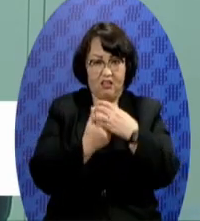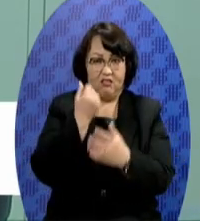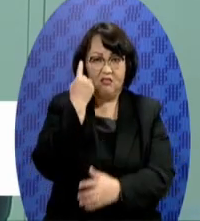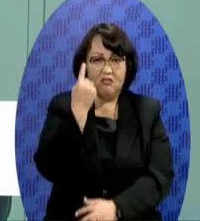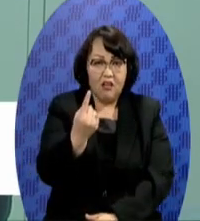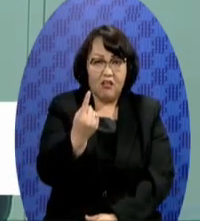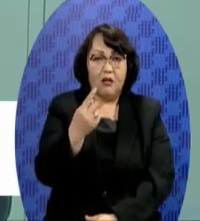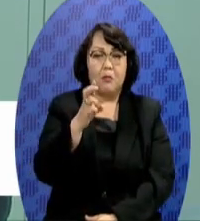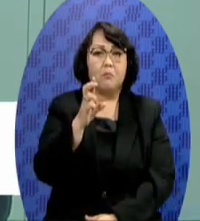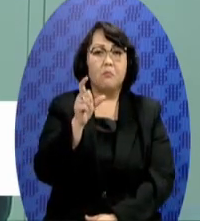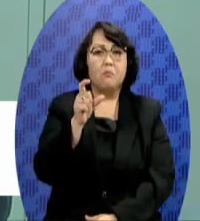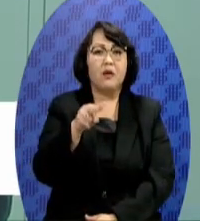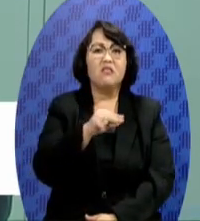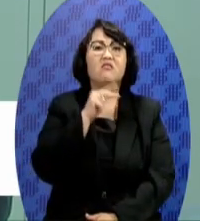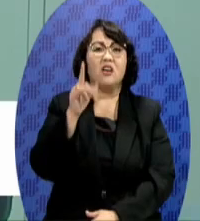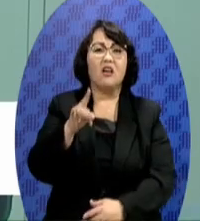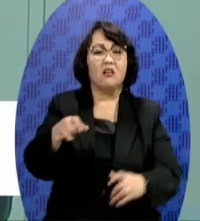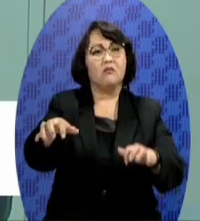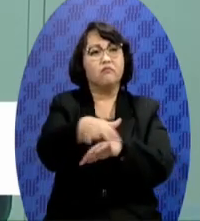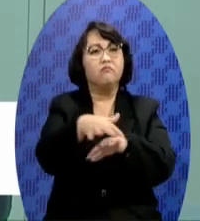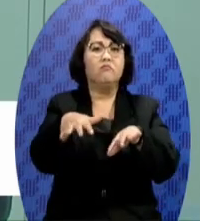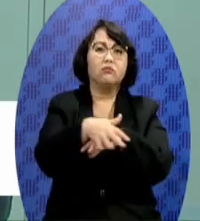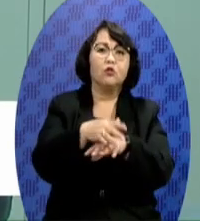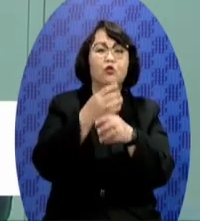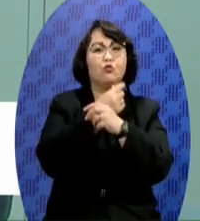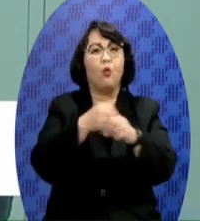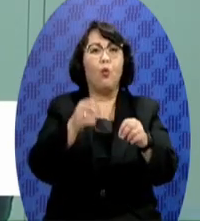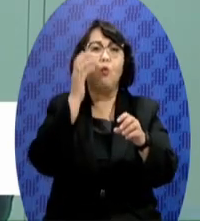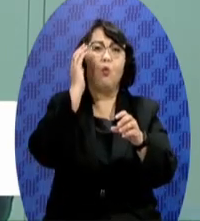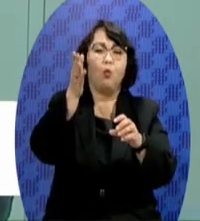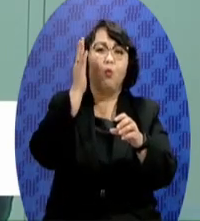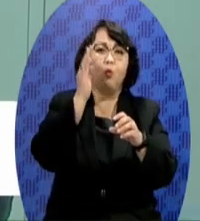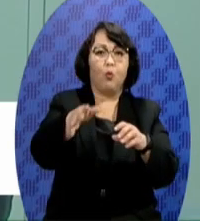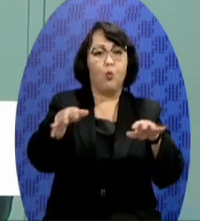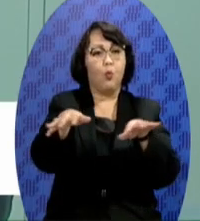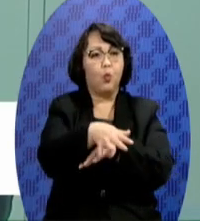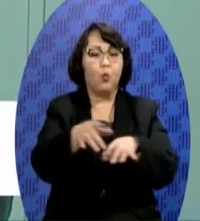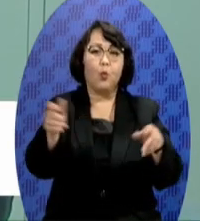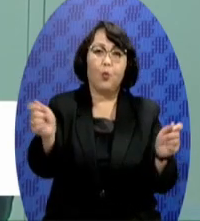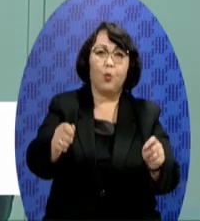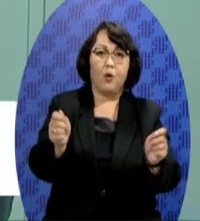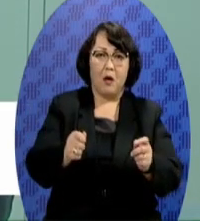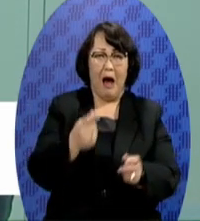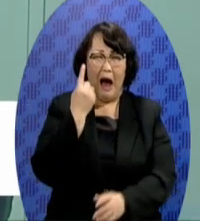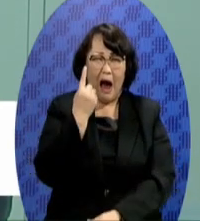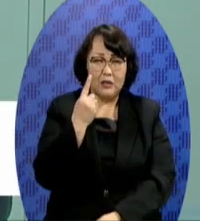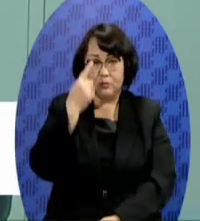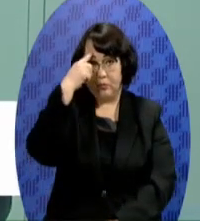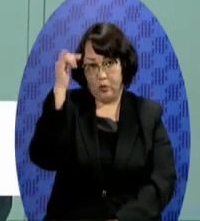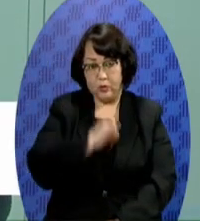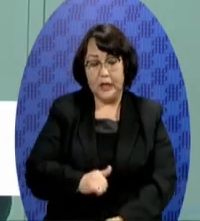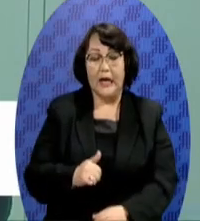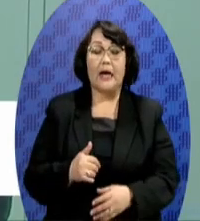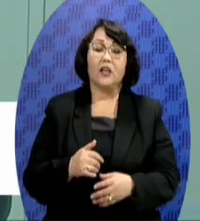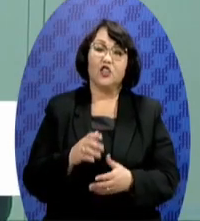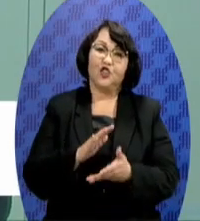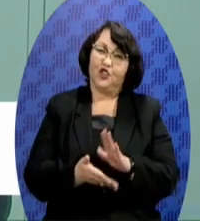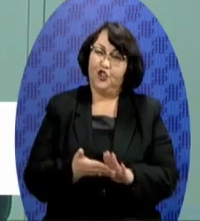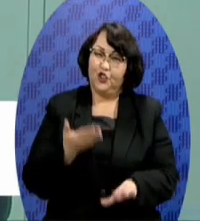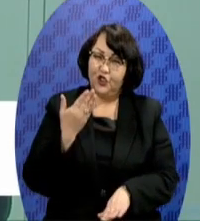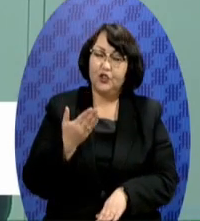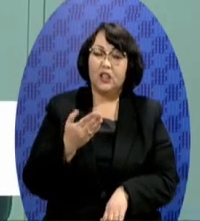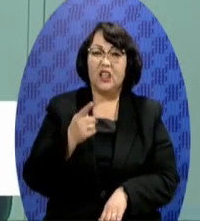мал аж ахуйн давуу тал нь юу гэхээр одоо орчин үед нөгөө химийн болоод одоо хиймэл бүтээгдэхүүн их